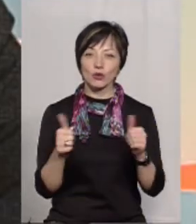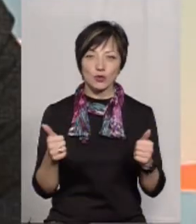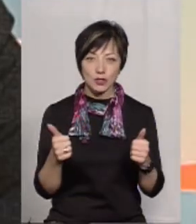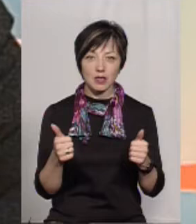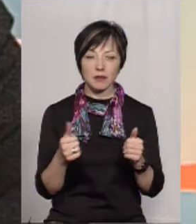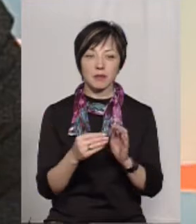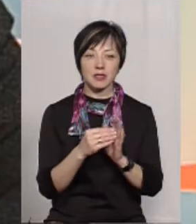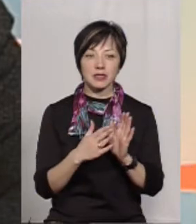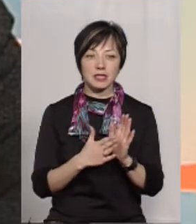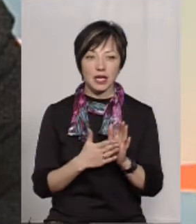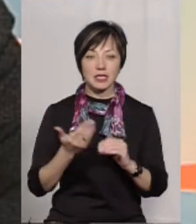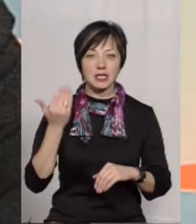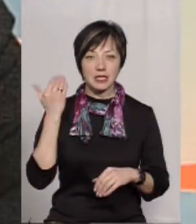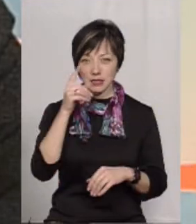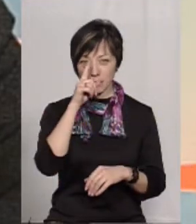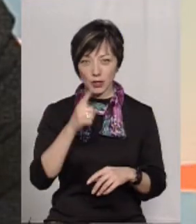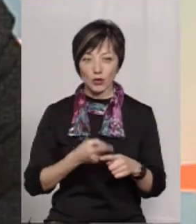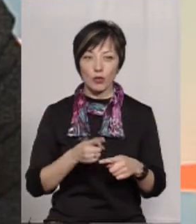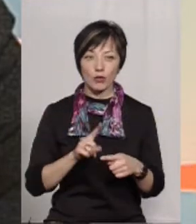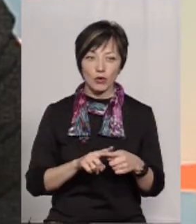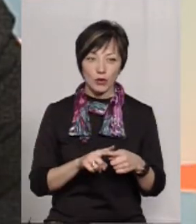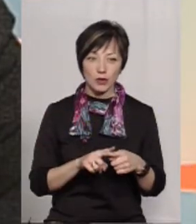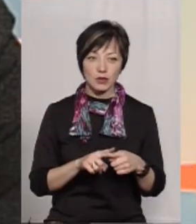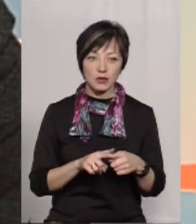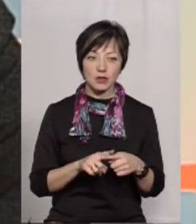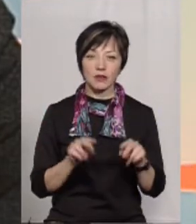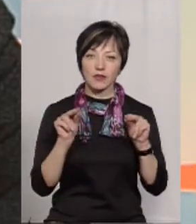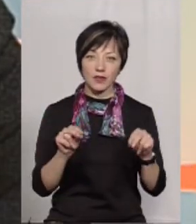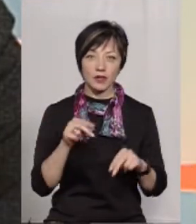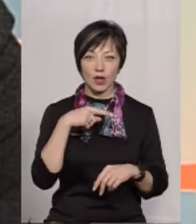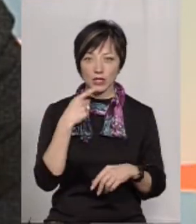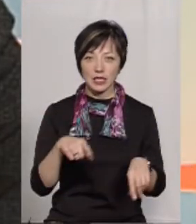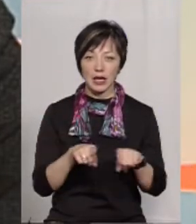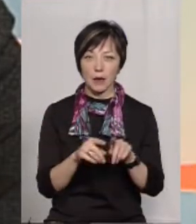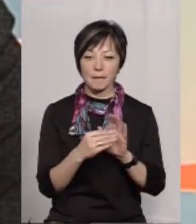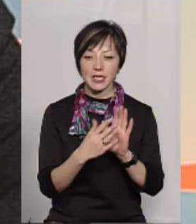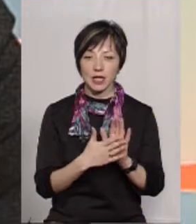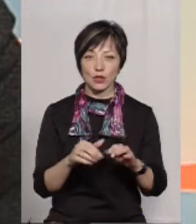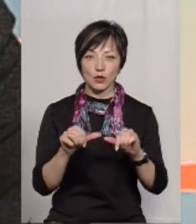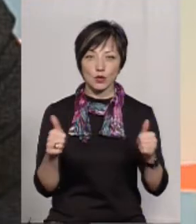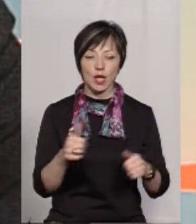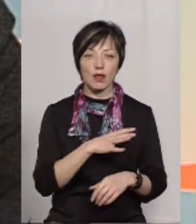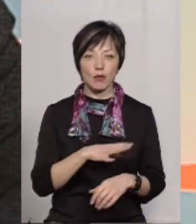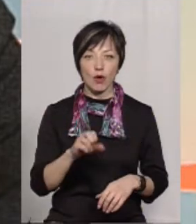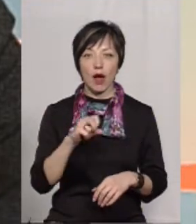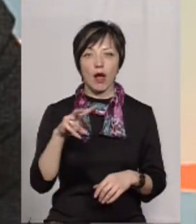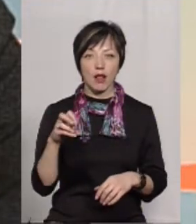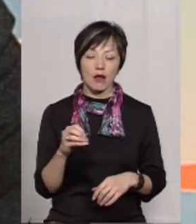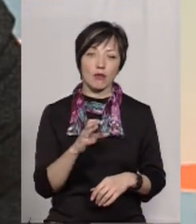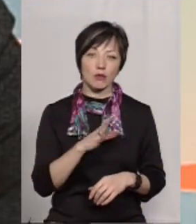Розлучення призначається заздалегідь, за місяць тому. Відверто кажучи, таких призначених розлучень не було, але